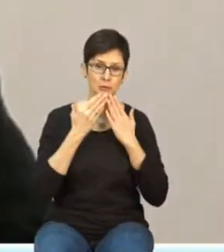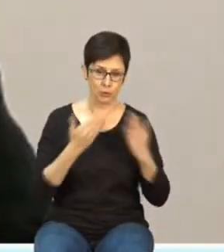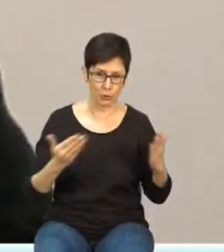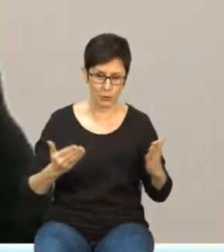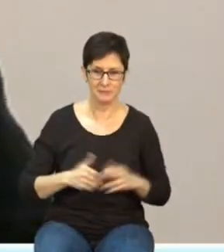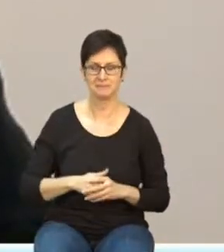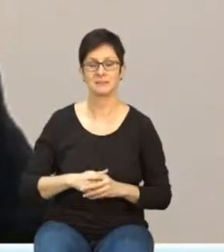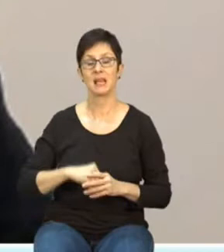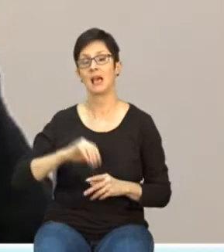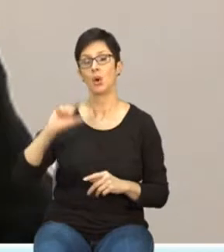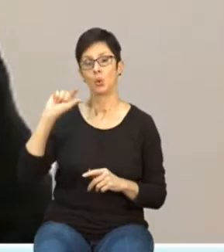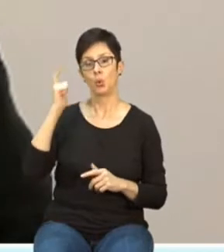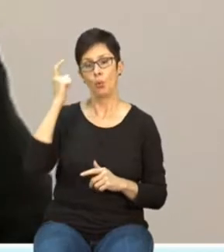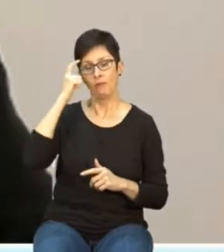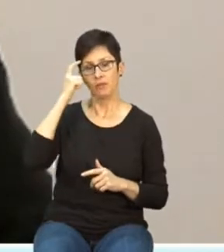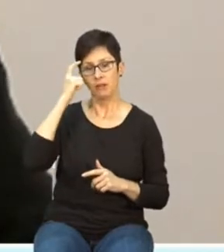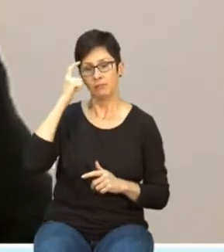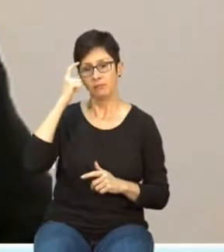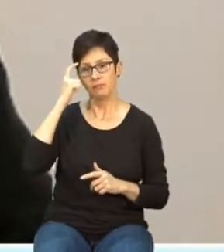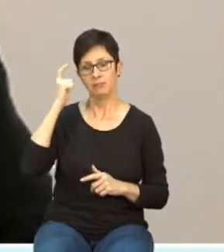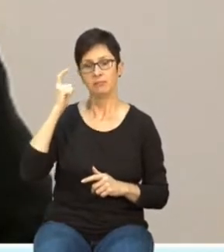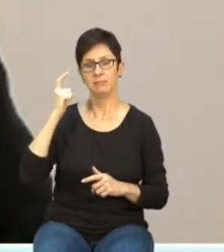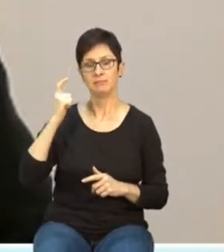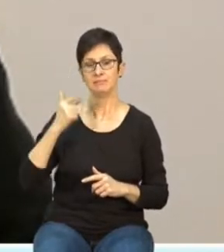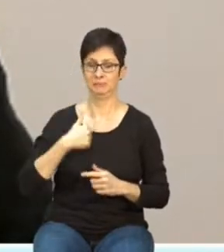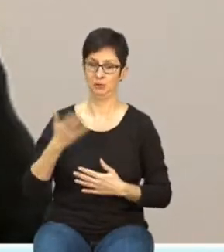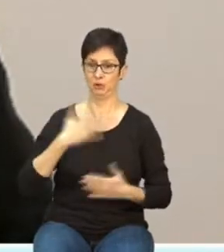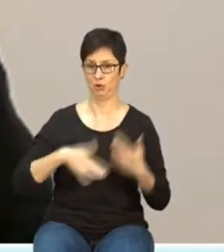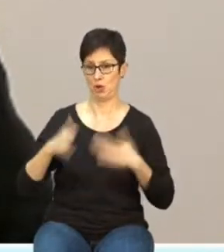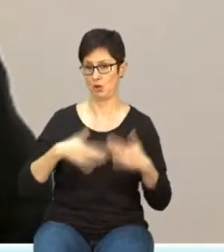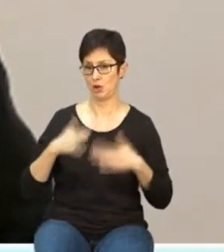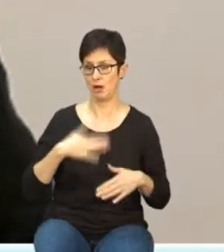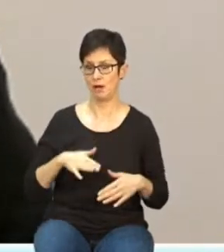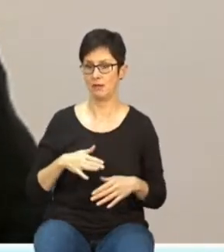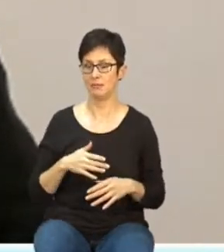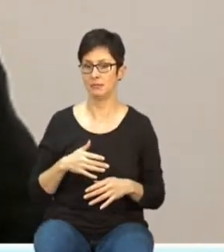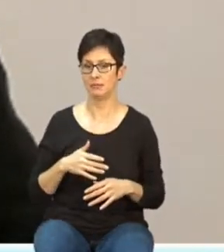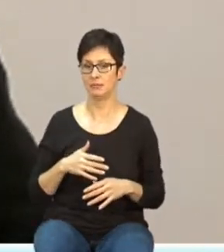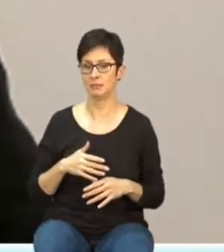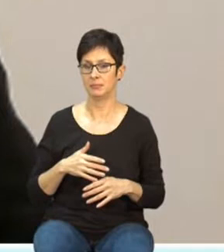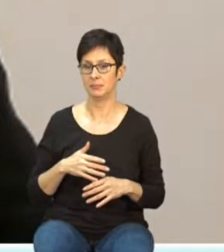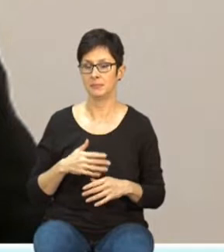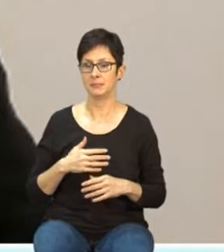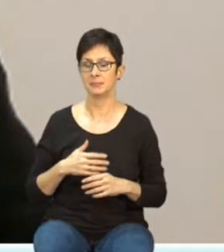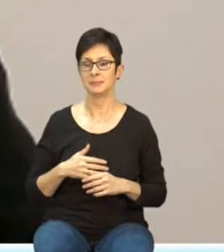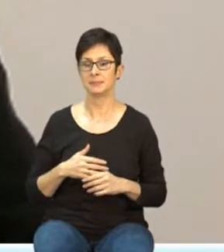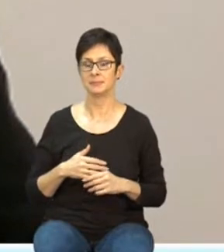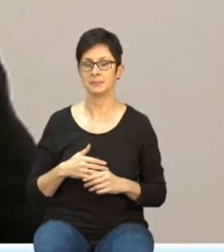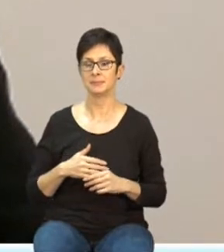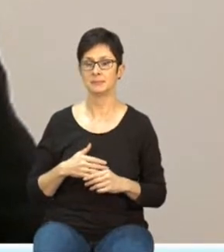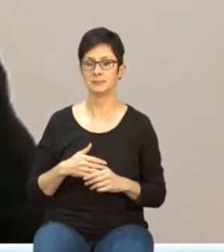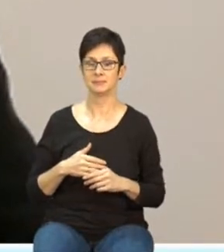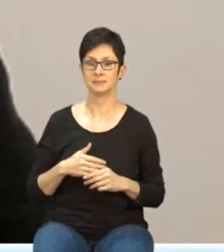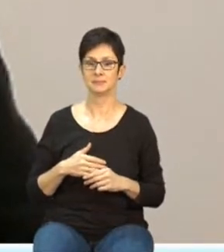przede wszystkim Cieszę się że